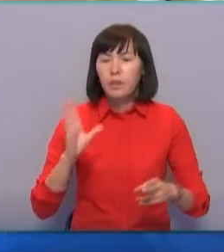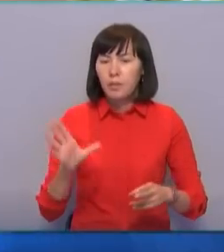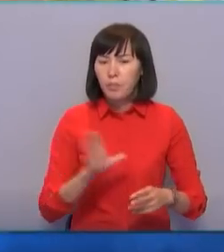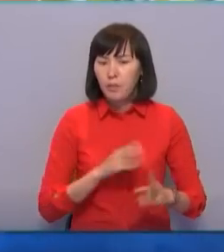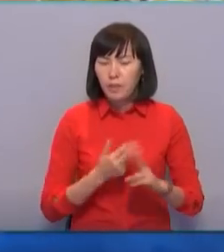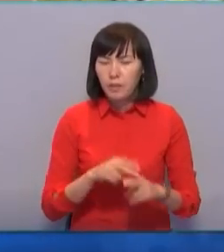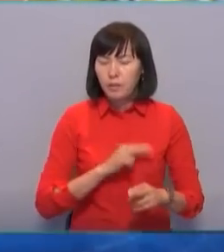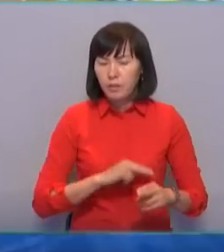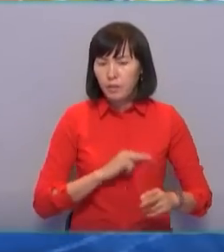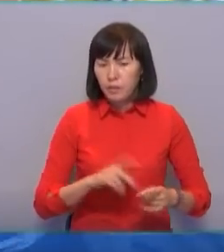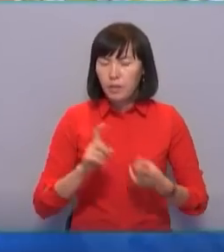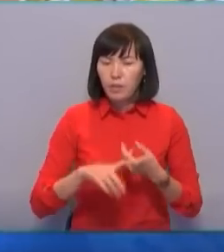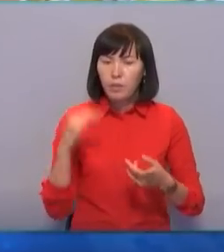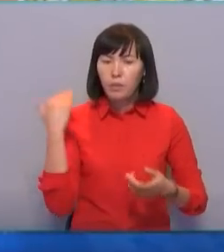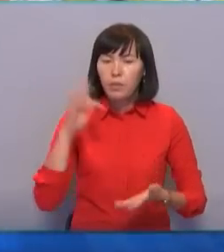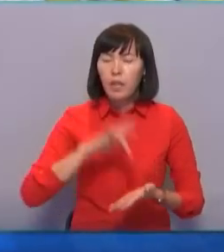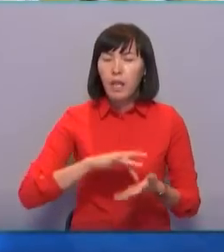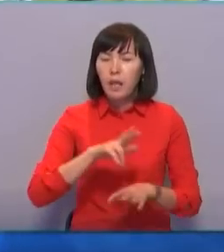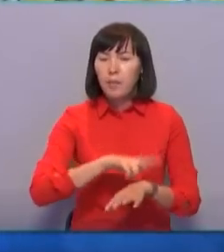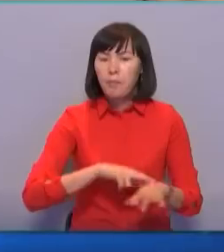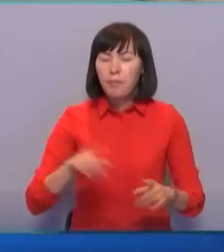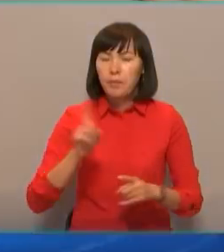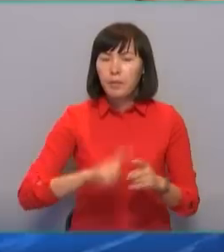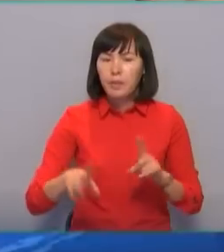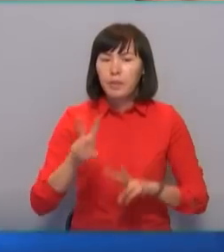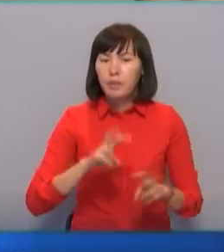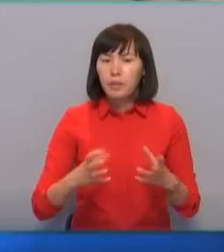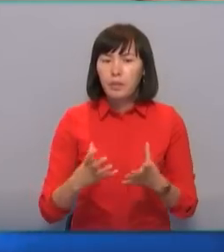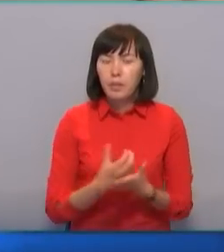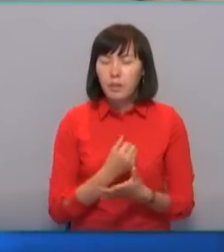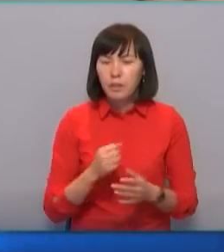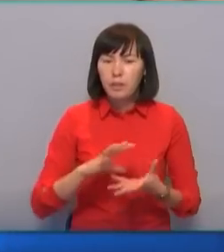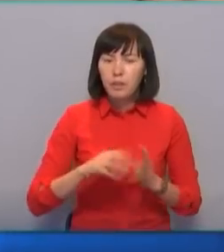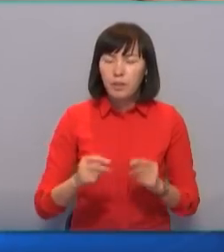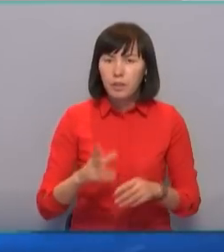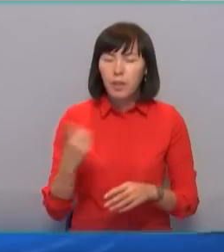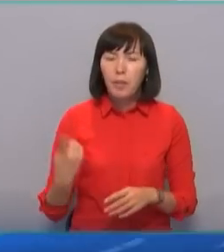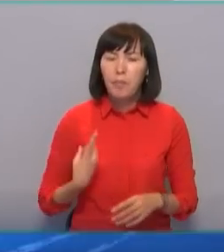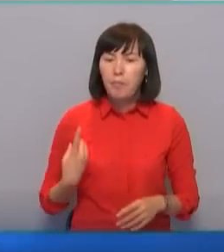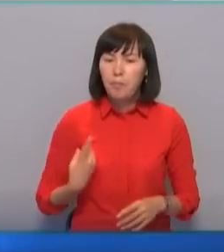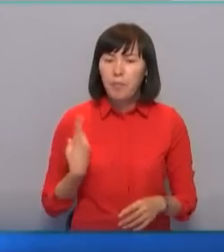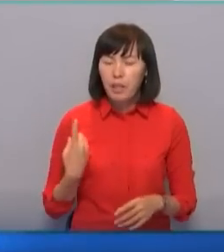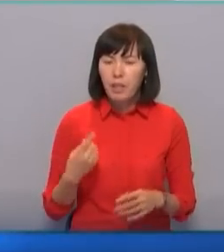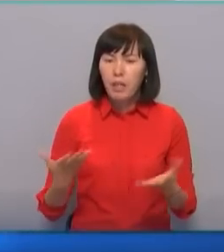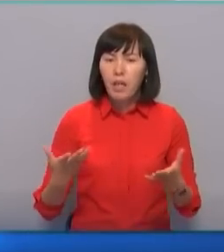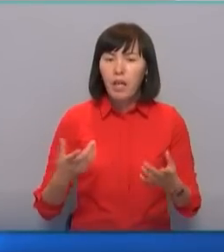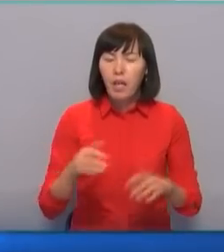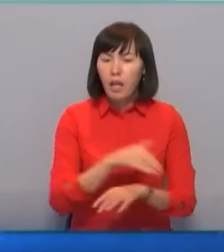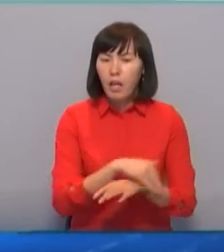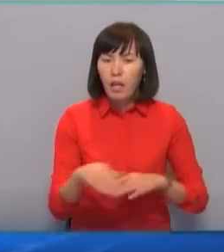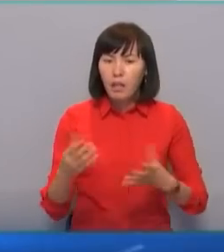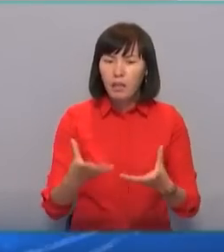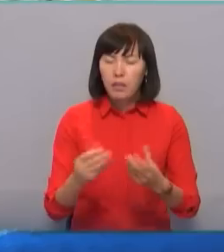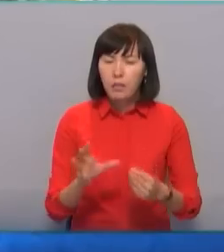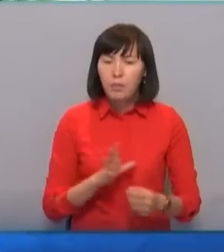болыпты. Бұл іске байланысты Түркістан қалалық полицейлері жедел топ құрды. Нәтижесінде тәртіп сақшылары қылмыстық топты қала көшелерінің